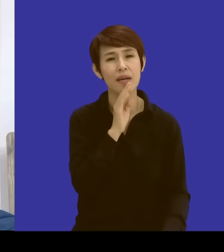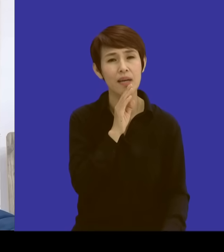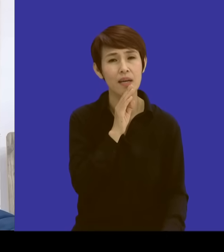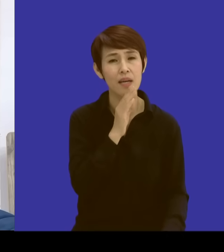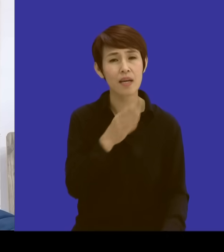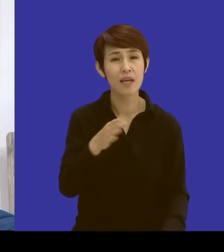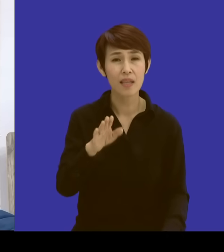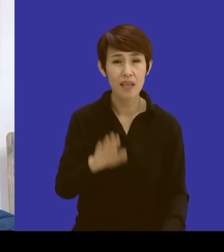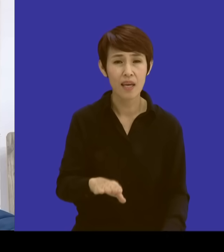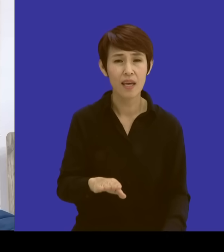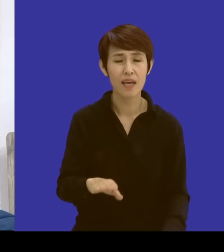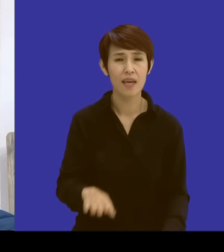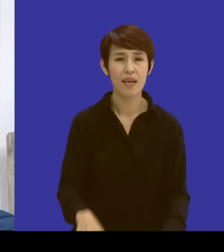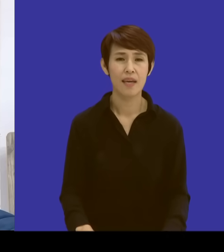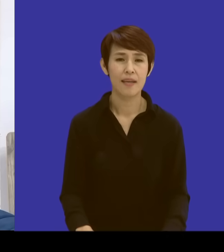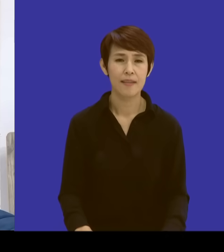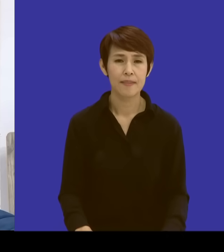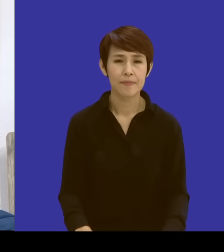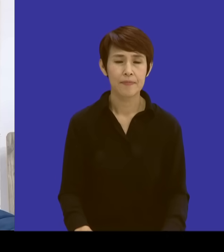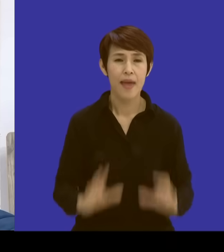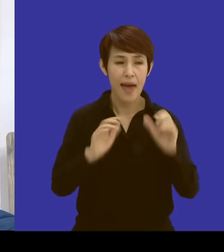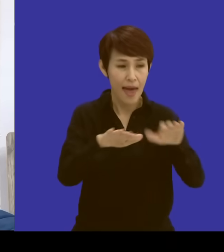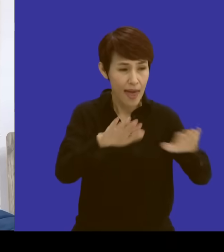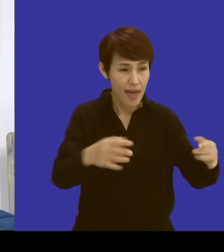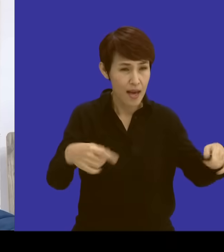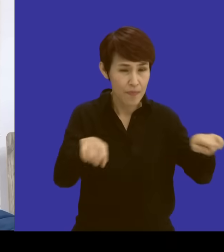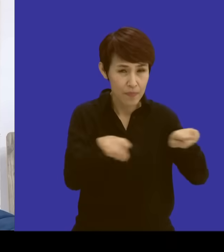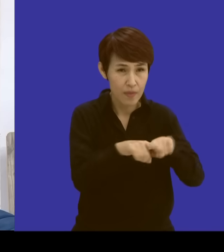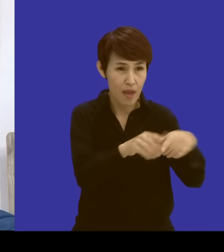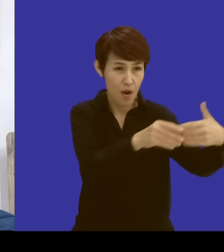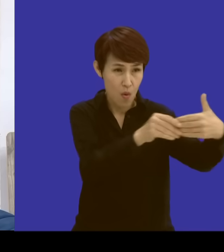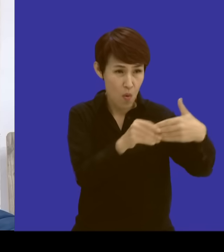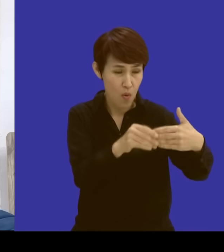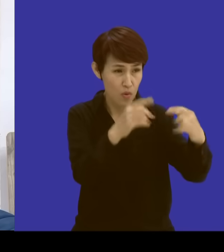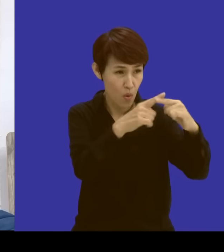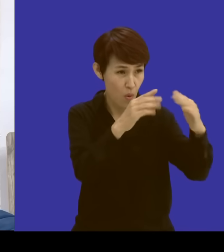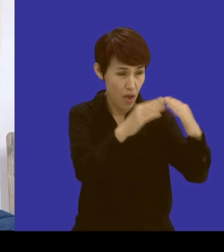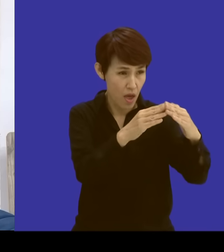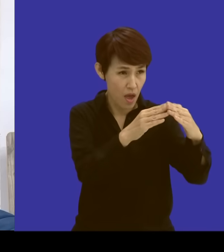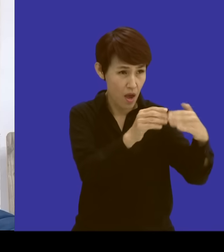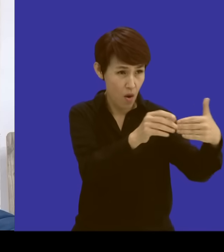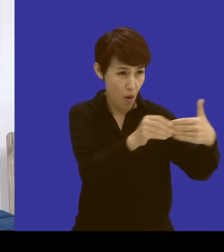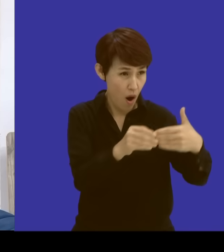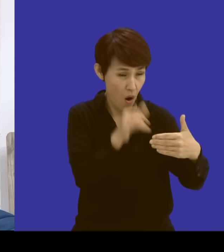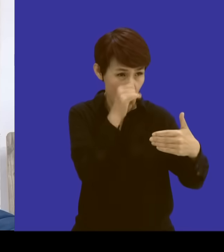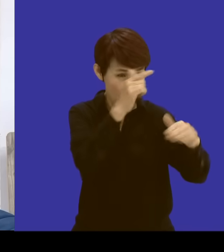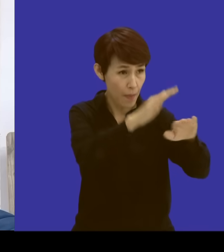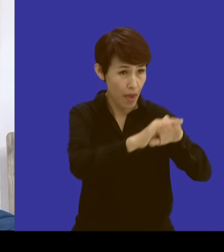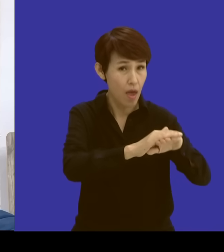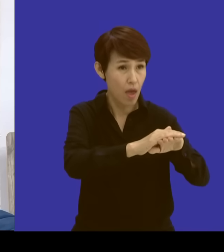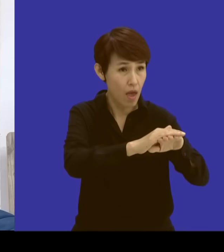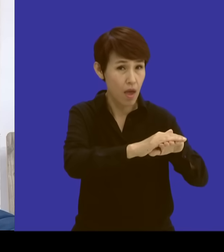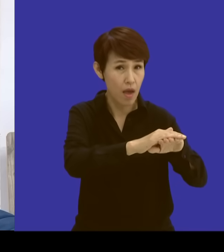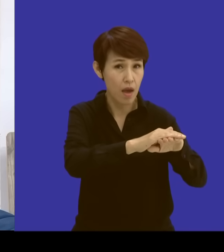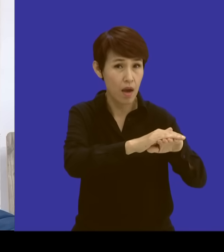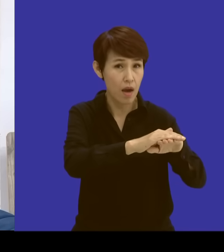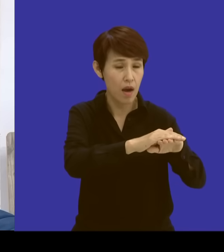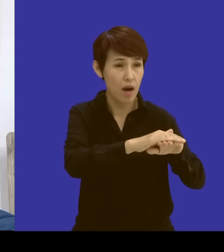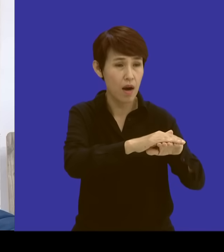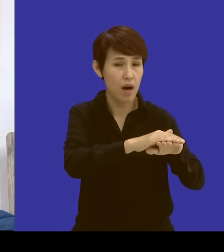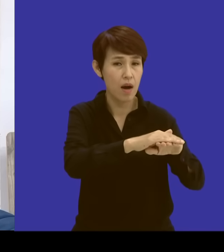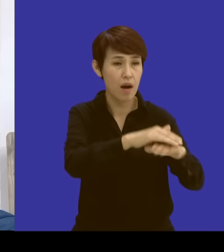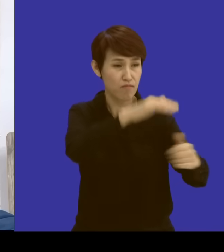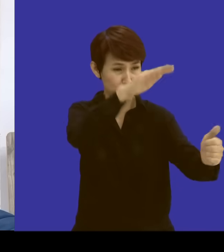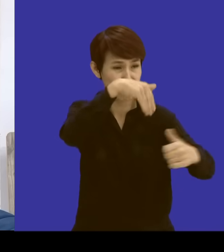그 어린 마음에 아이들 데리고 교회 오시는 분들이 있으시잖아요. 네. 그럼 예배 드리시라고 네. 유아실